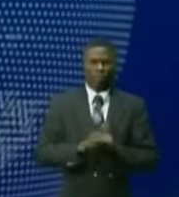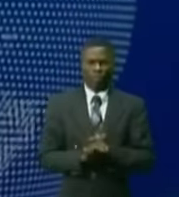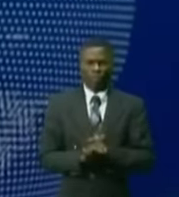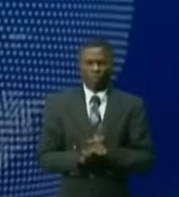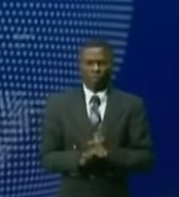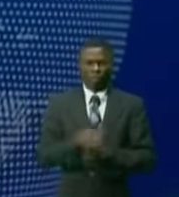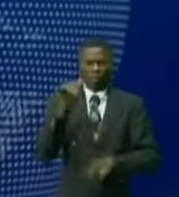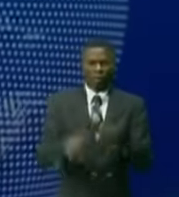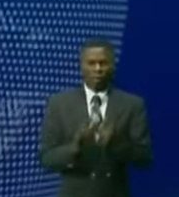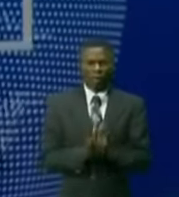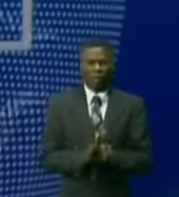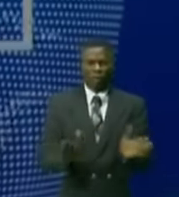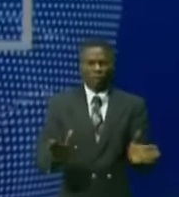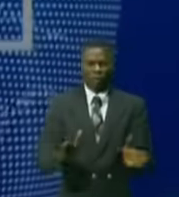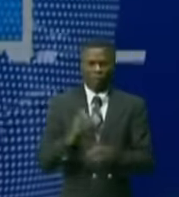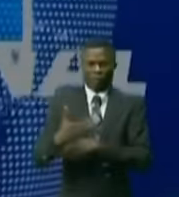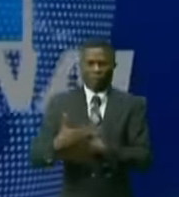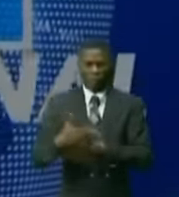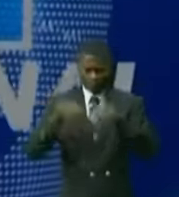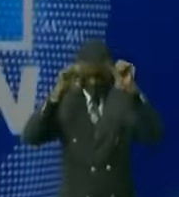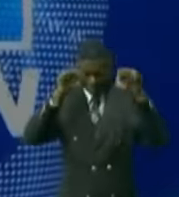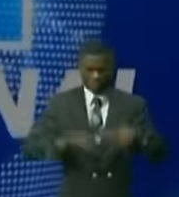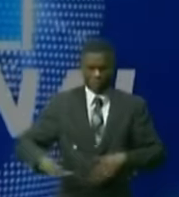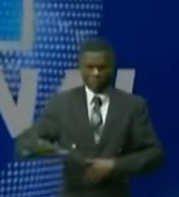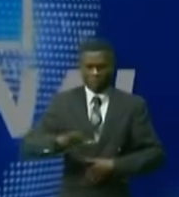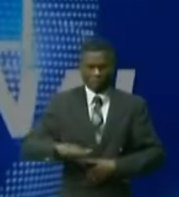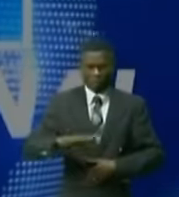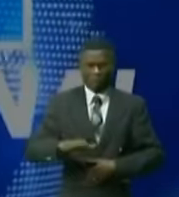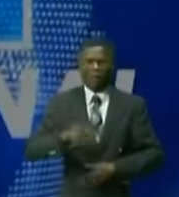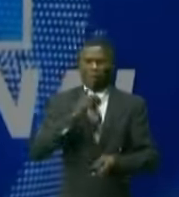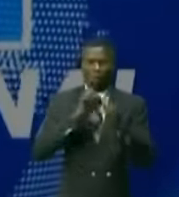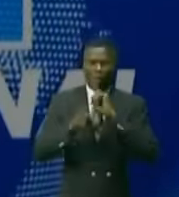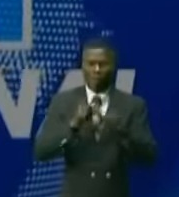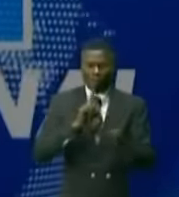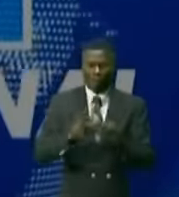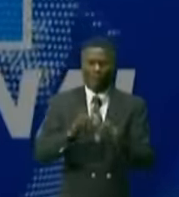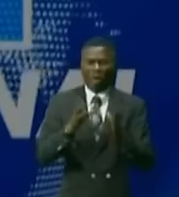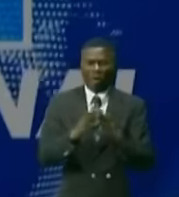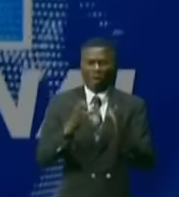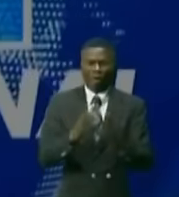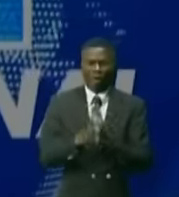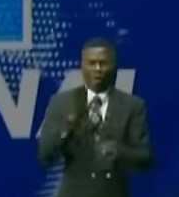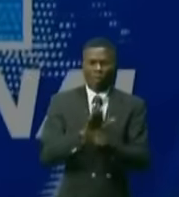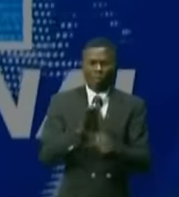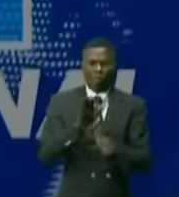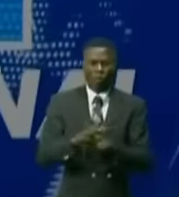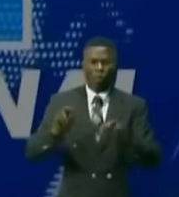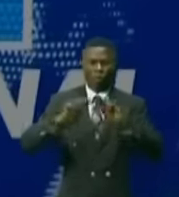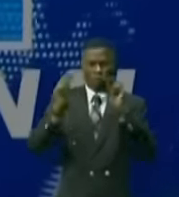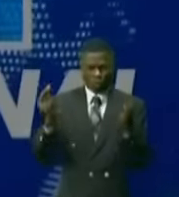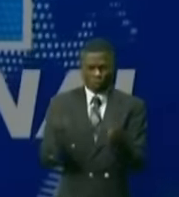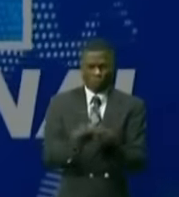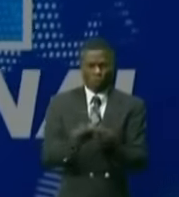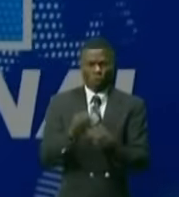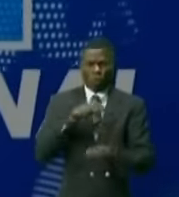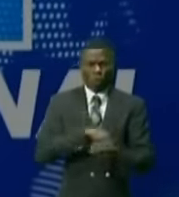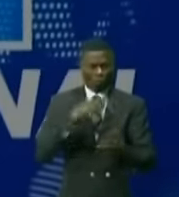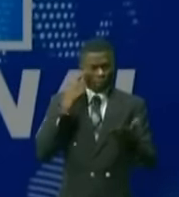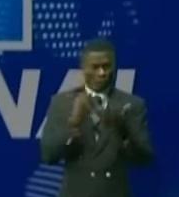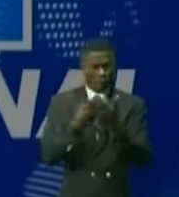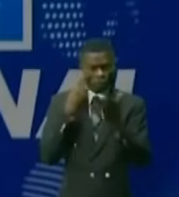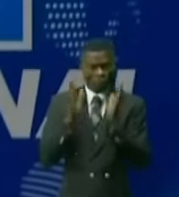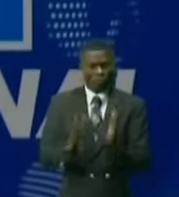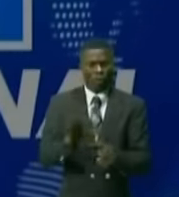Le secrétaire général auprès du président de la République a échangé à tour de rôle avec différentes délégations des missions